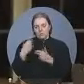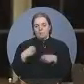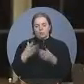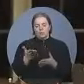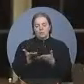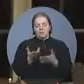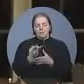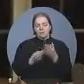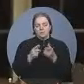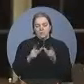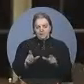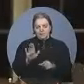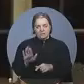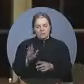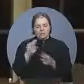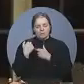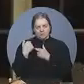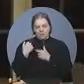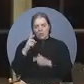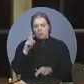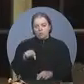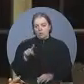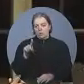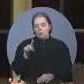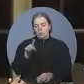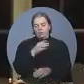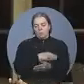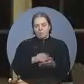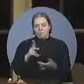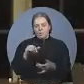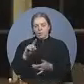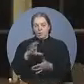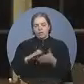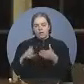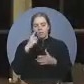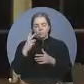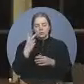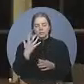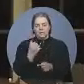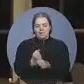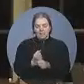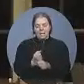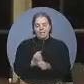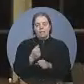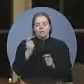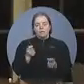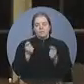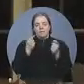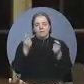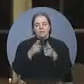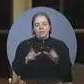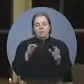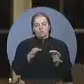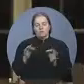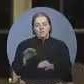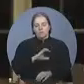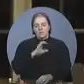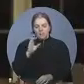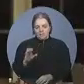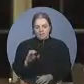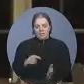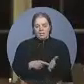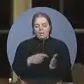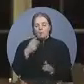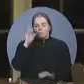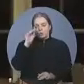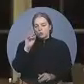ses responsabilités. On a consacré 1,1 milliard de dollars sur 5 ans pour protéger et bien célébrer les langues officielles de Canada. Et voici ce qu'a dit